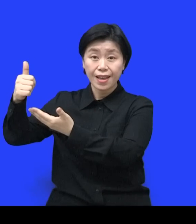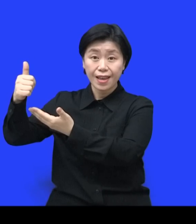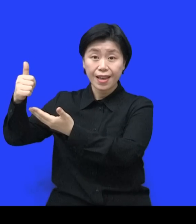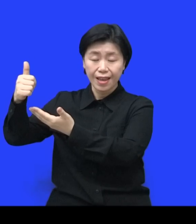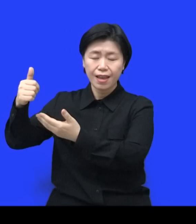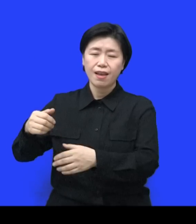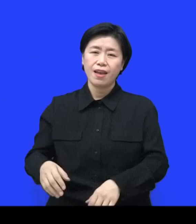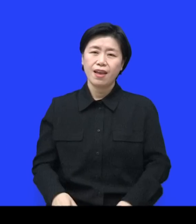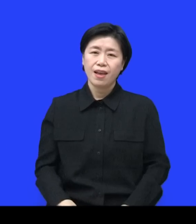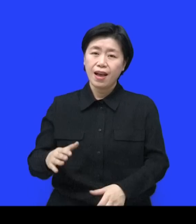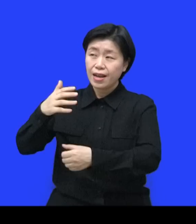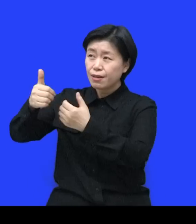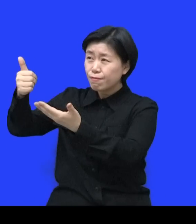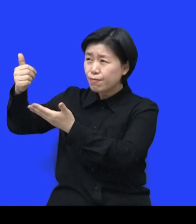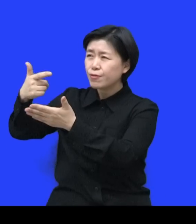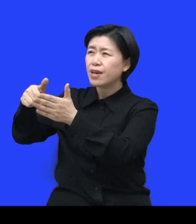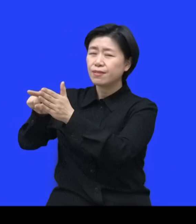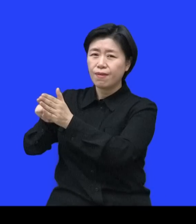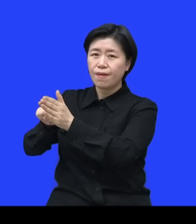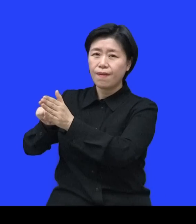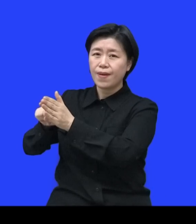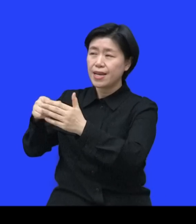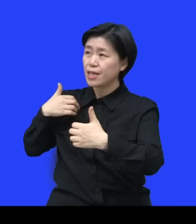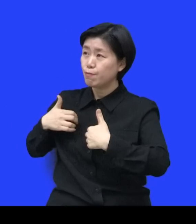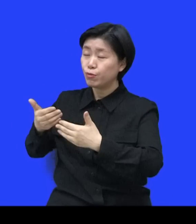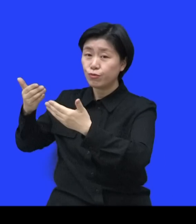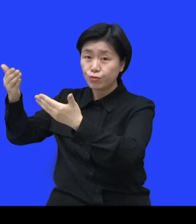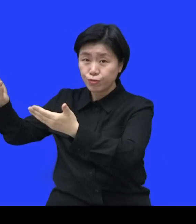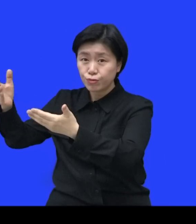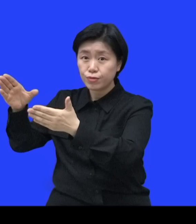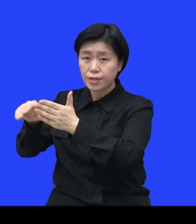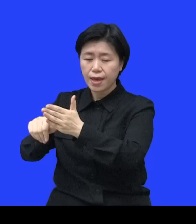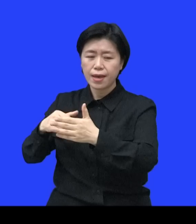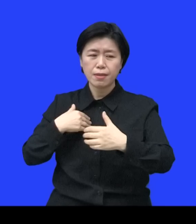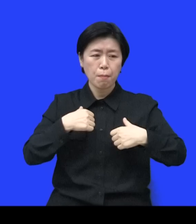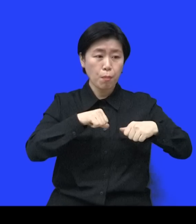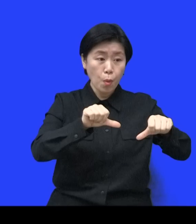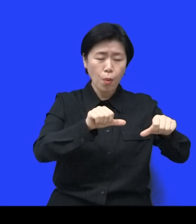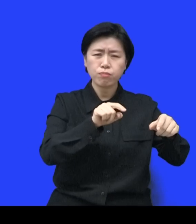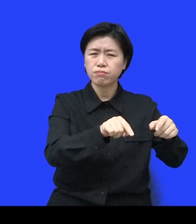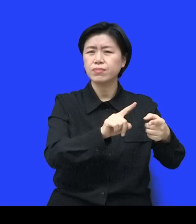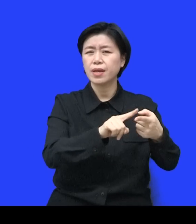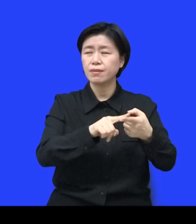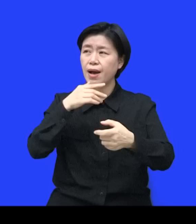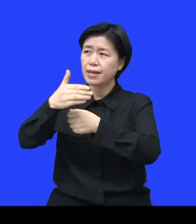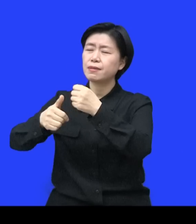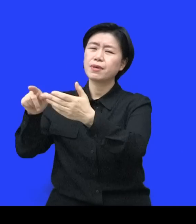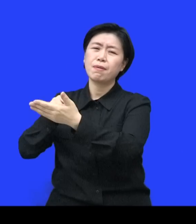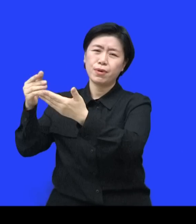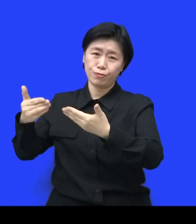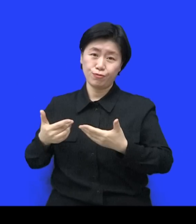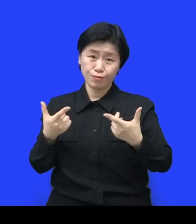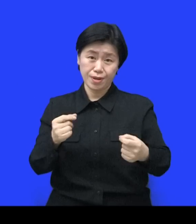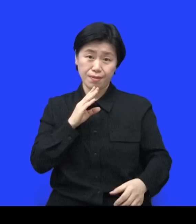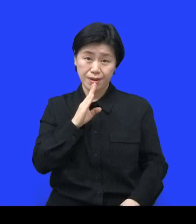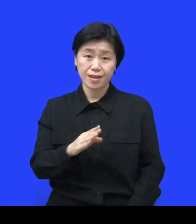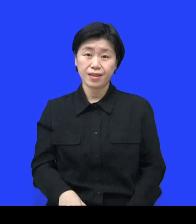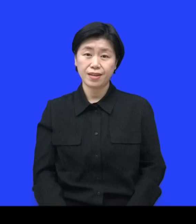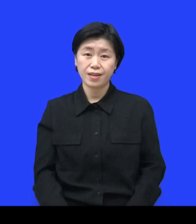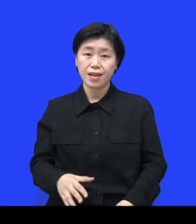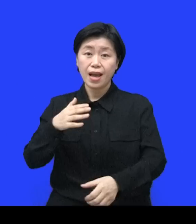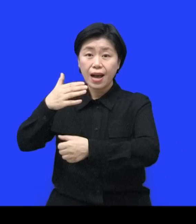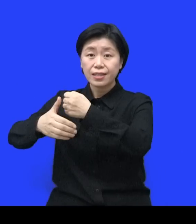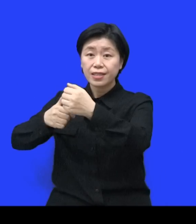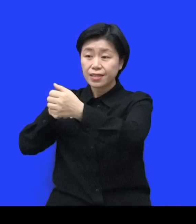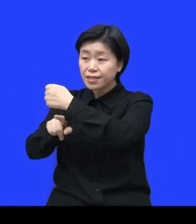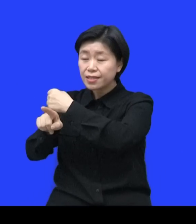다 포기하고 하나님을 기쁘시게 했던 선택은 하나님께서 잊지 않으신다고 하셨잖아요. 그럼 이 세상도 그 정욕도 지나가되 오직 하나님의 뜻을 행하는